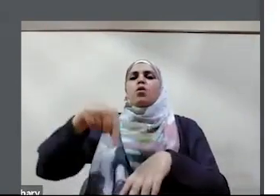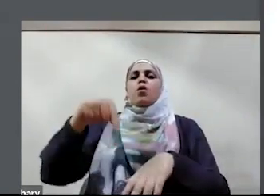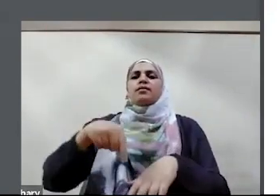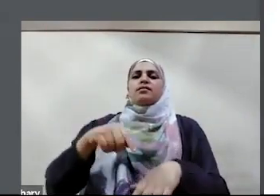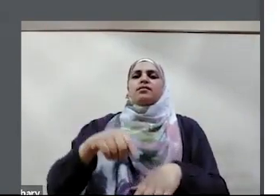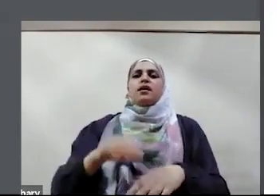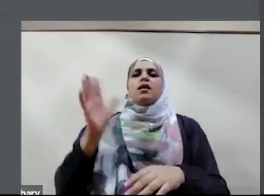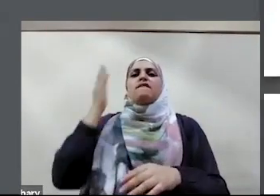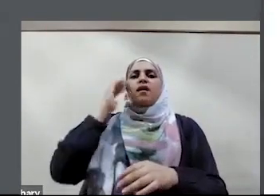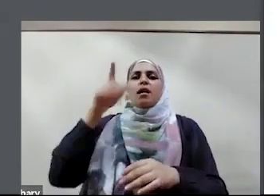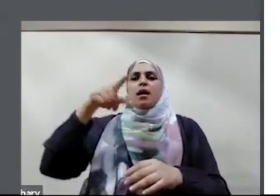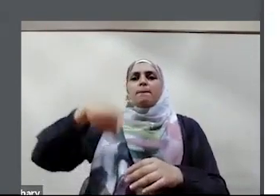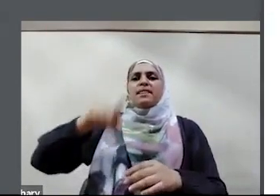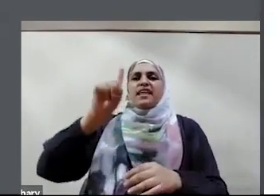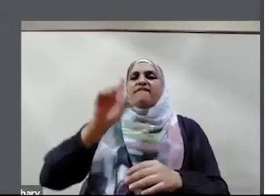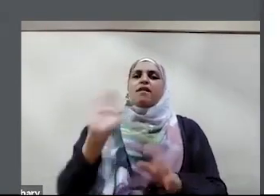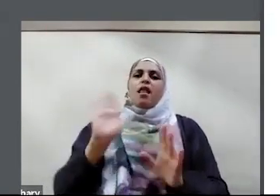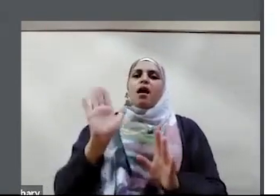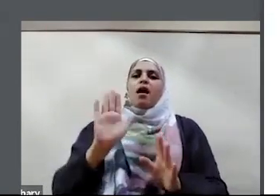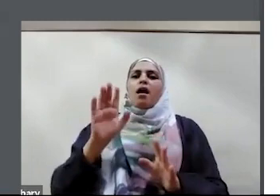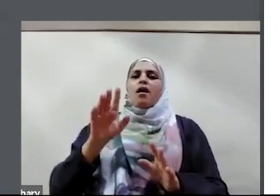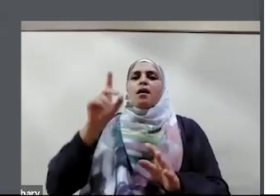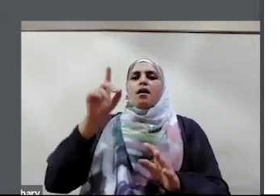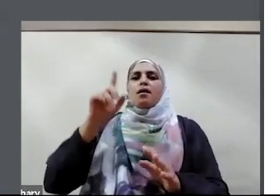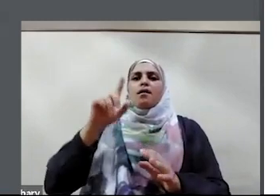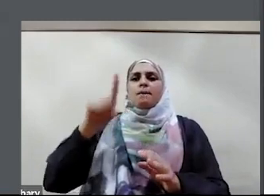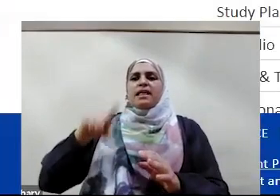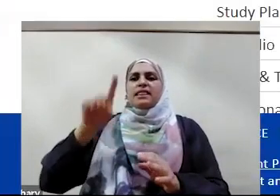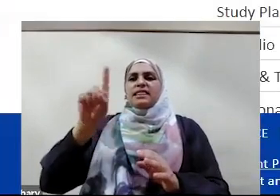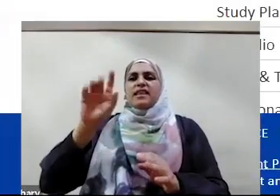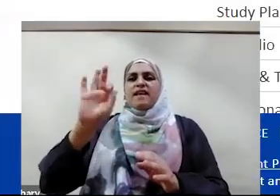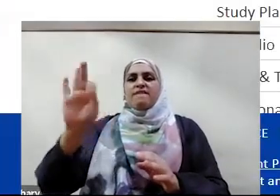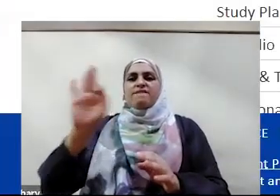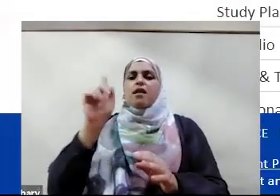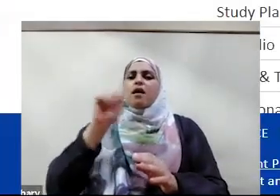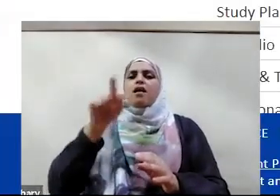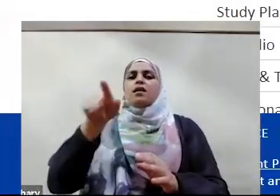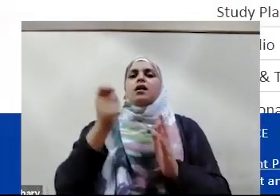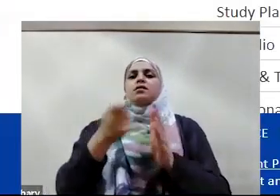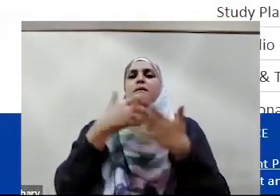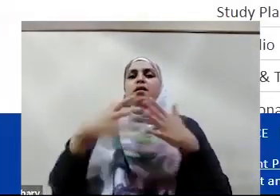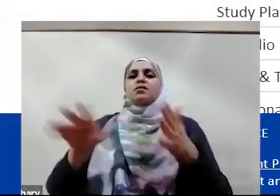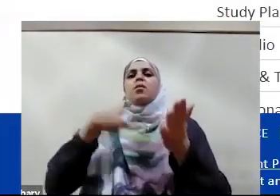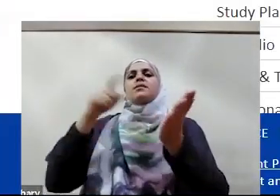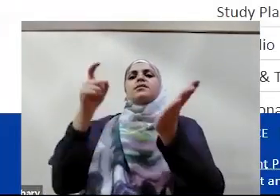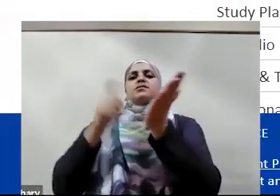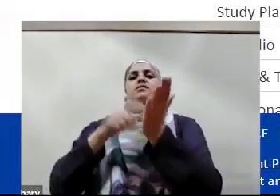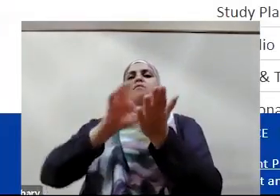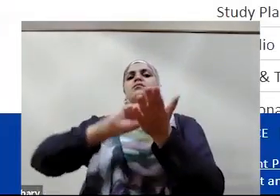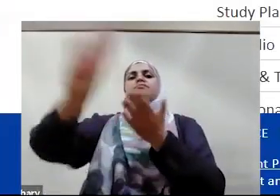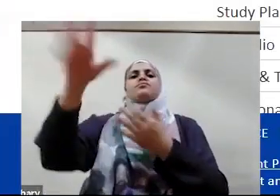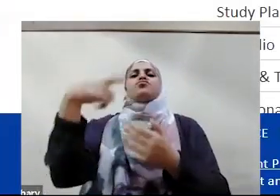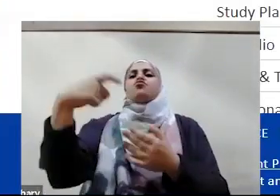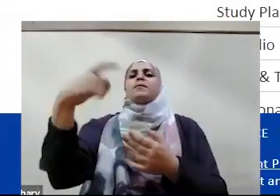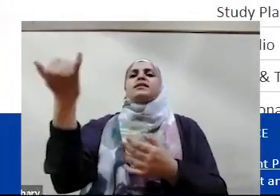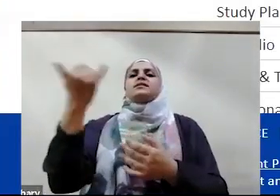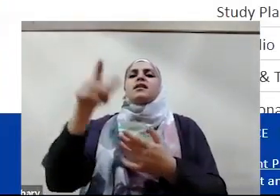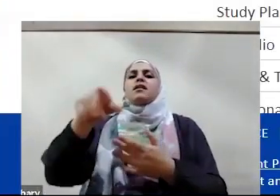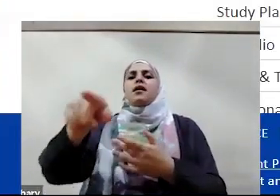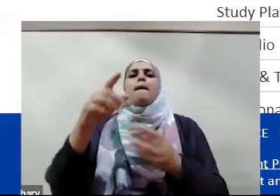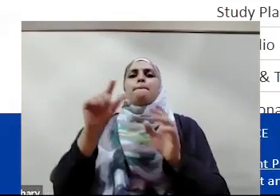PDF مقفول زي كده، بيقدر ان هو يملاه في ساعتها ويكتب الخطاب بتاعه، يدوس سبميت، مفيش اي مشكلة خالص، بيقدر ان